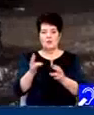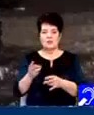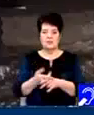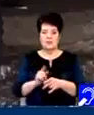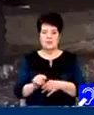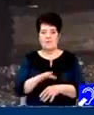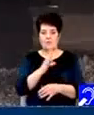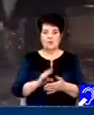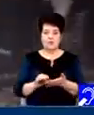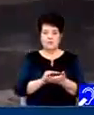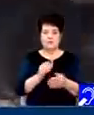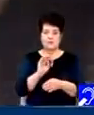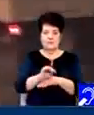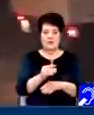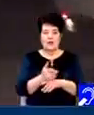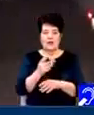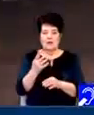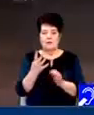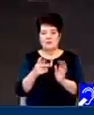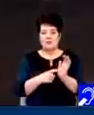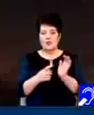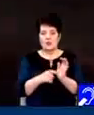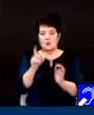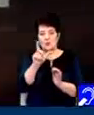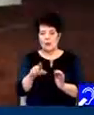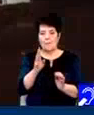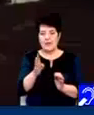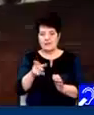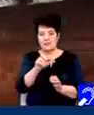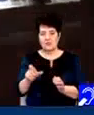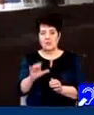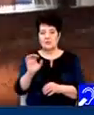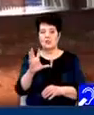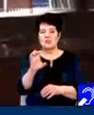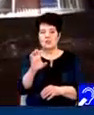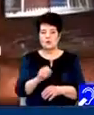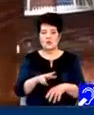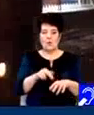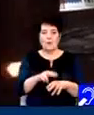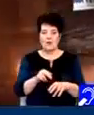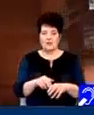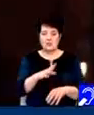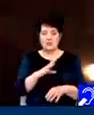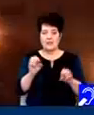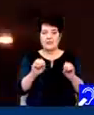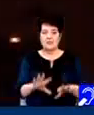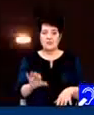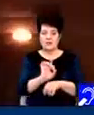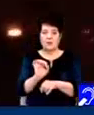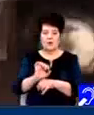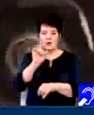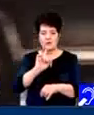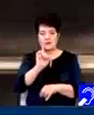au fost antrenați 680 de salvatori și pompieri, dar și peste 500 de polițiști. În sudul țării a fost luată decizia de a opri